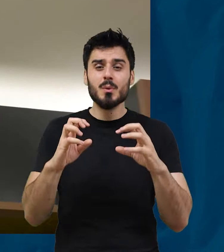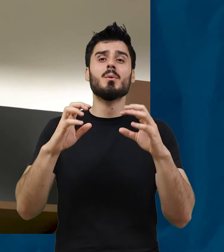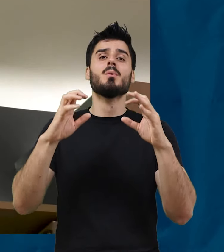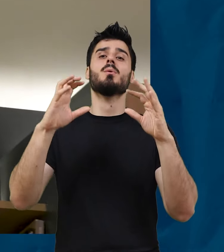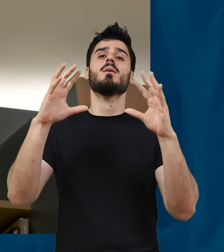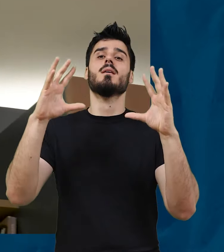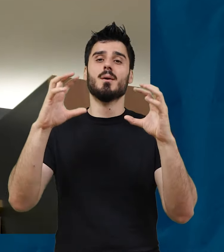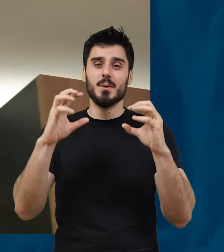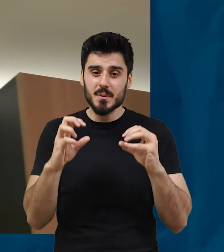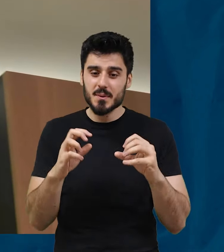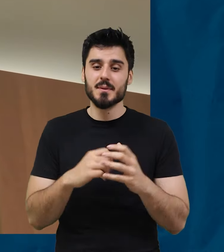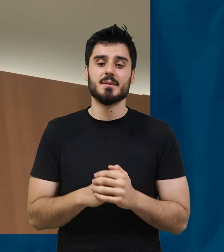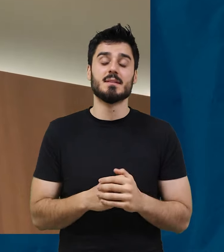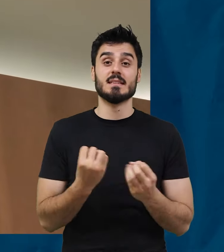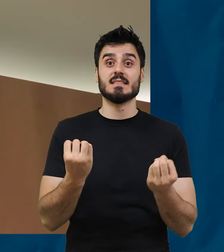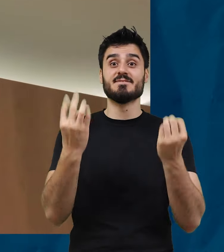намалим.